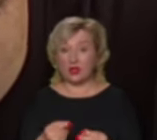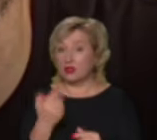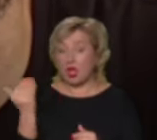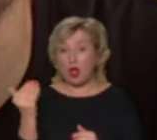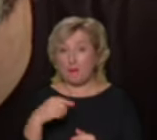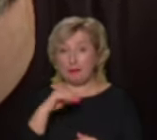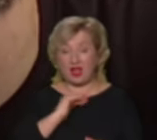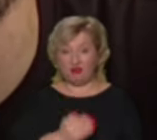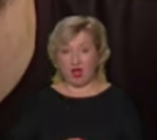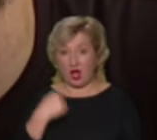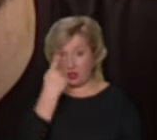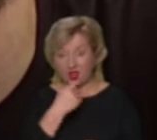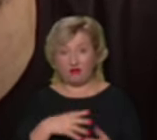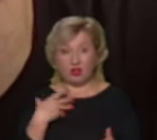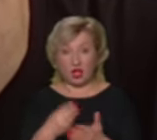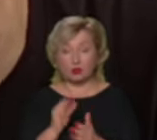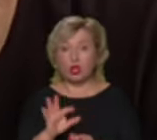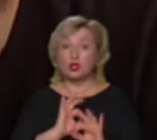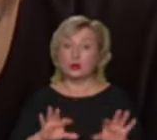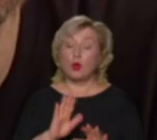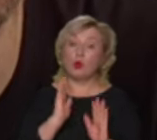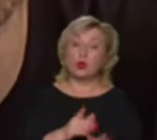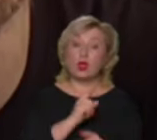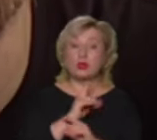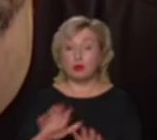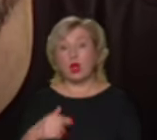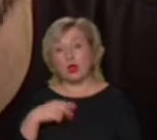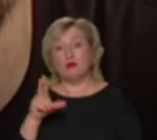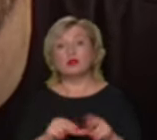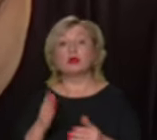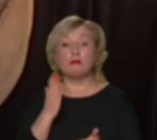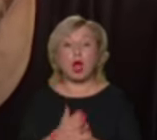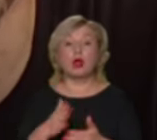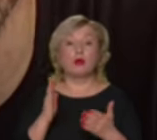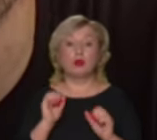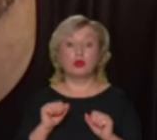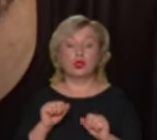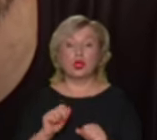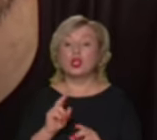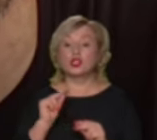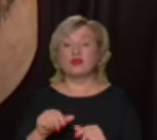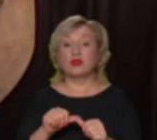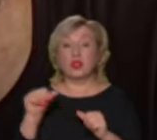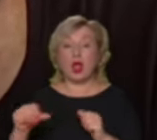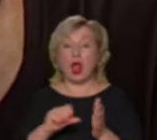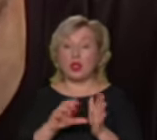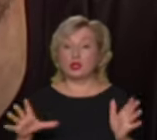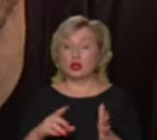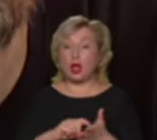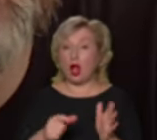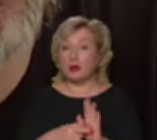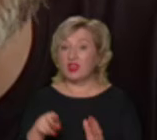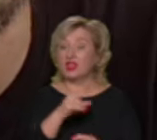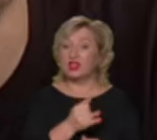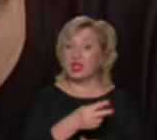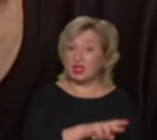приватна власність, що він буде тут розповідати, буде чи не буде. А я вважаю, що має бути. А чим відрізняється електронний кабінет від Дії?